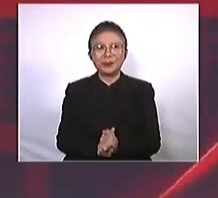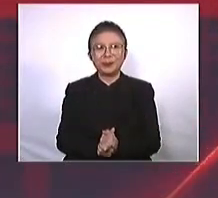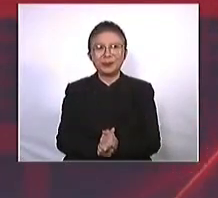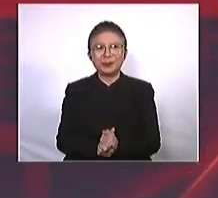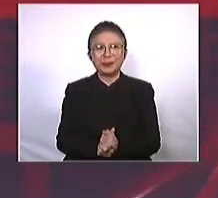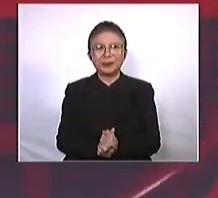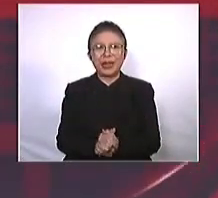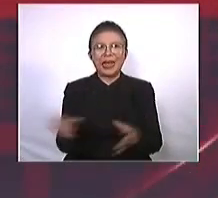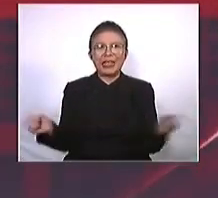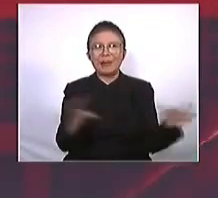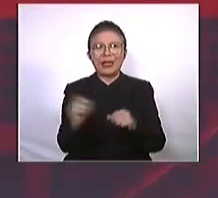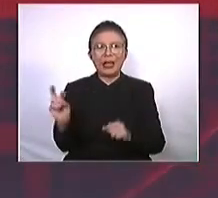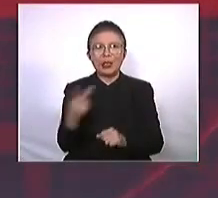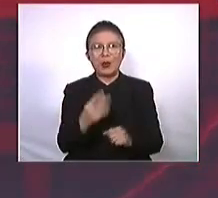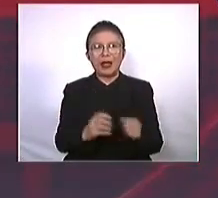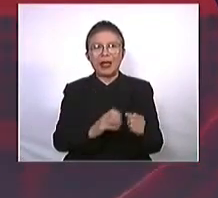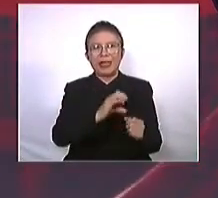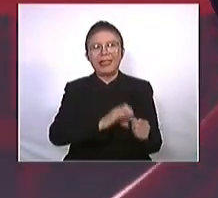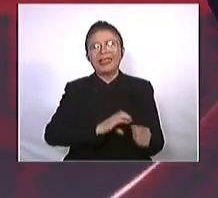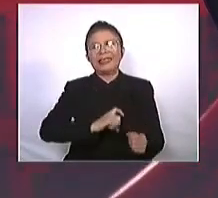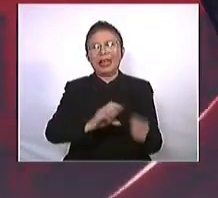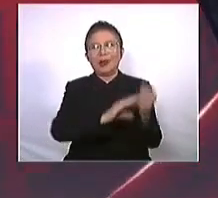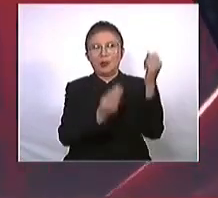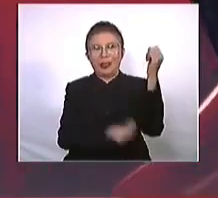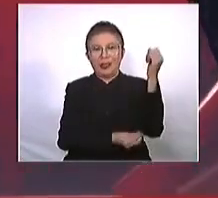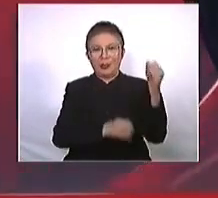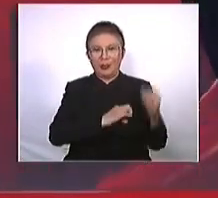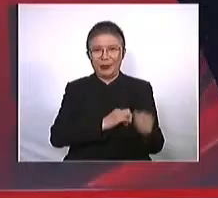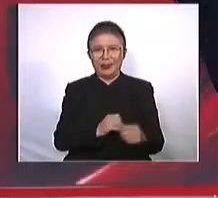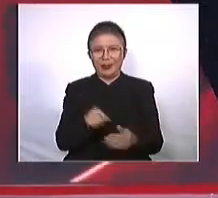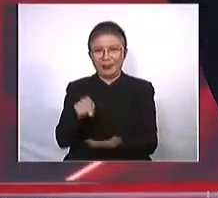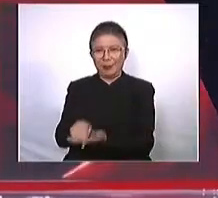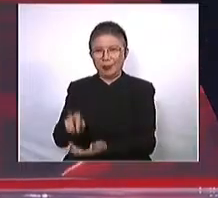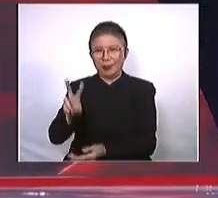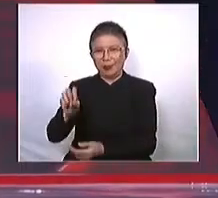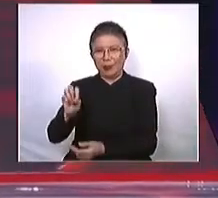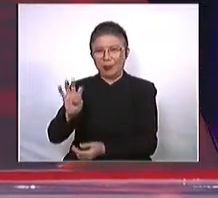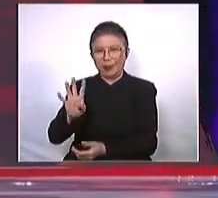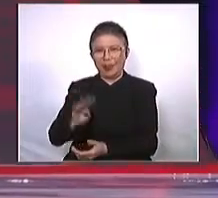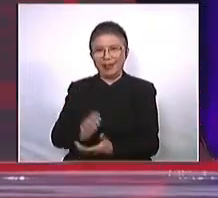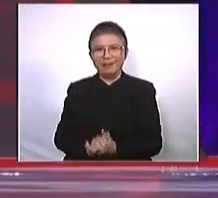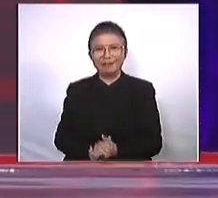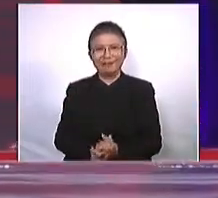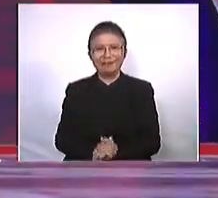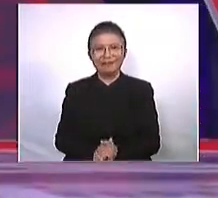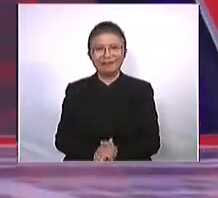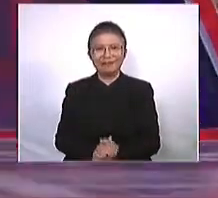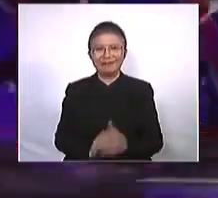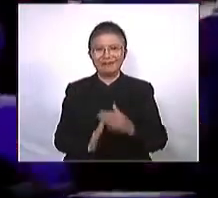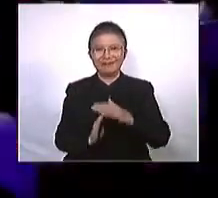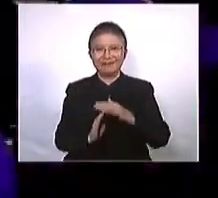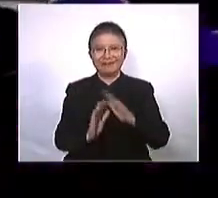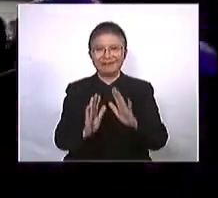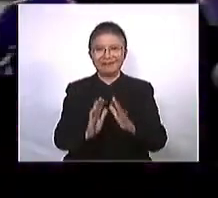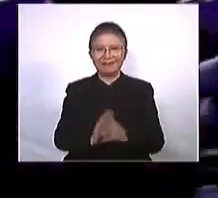di debat kedua calon wakil presiden pemilu 2024.